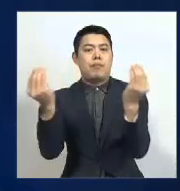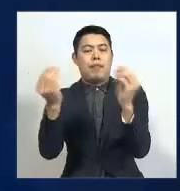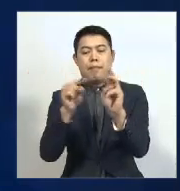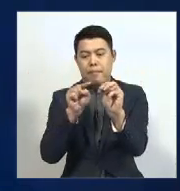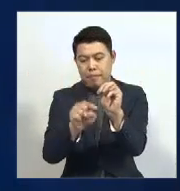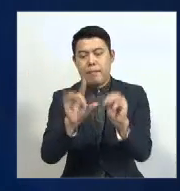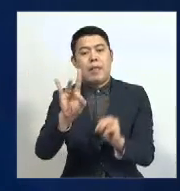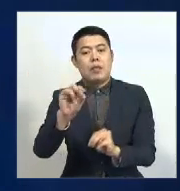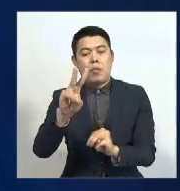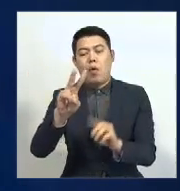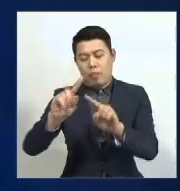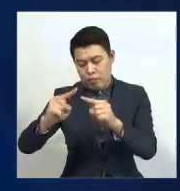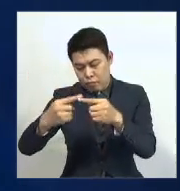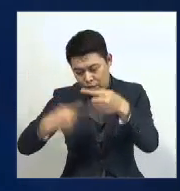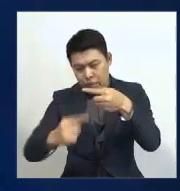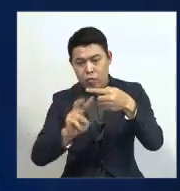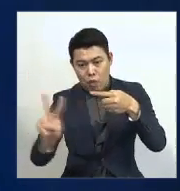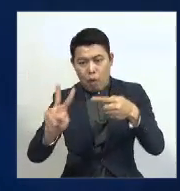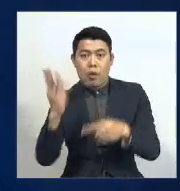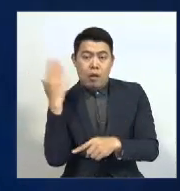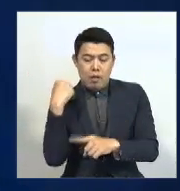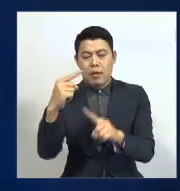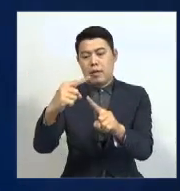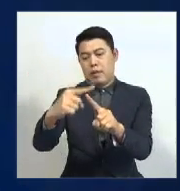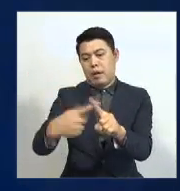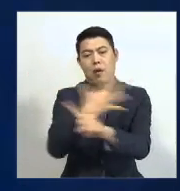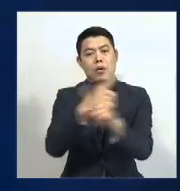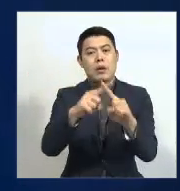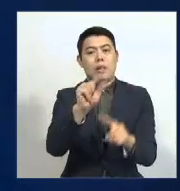ตรา82 วรรค 2นับแต่วันที่